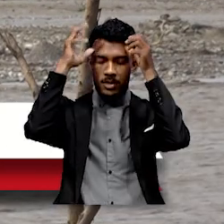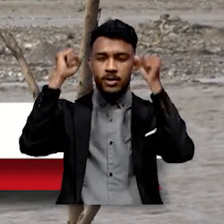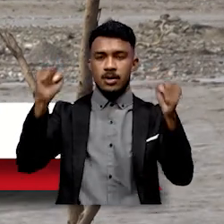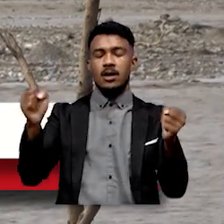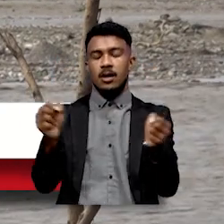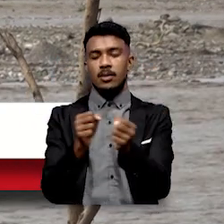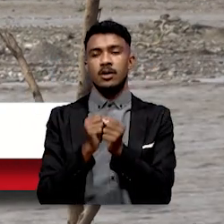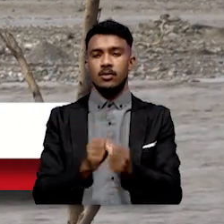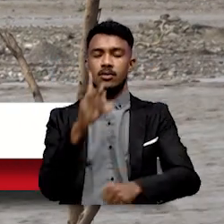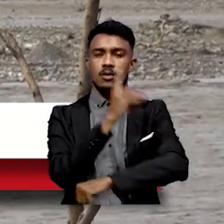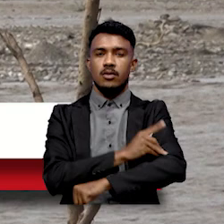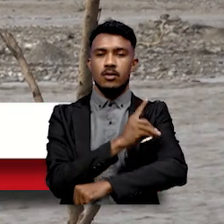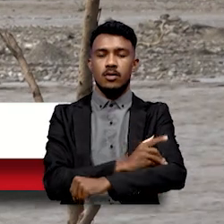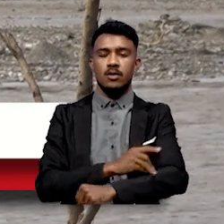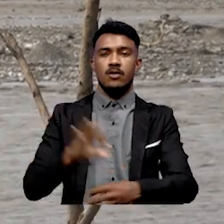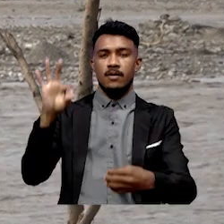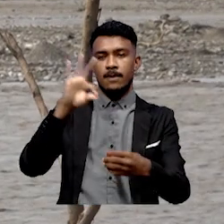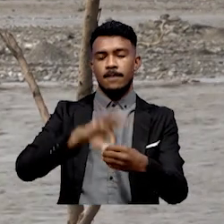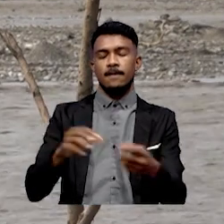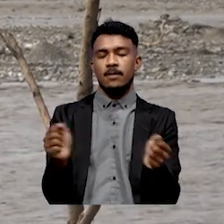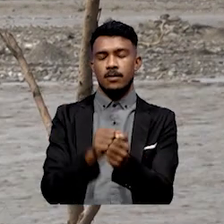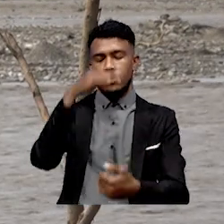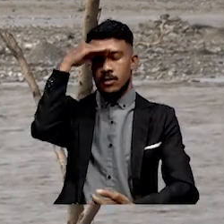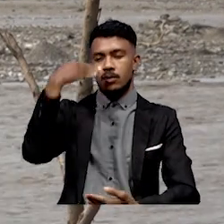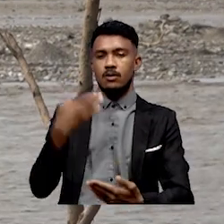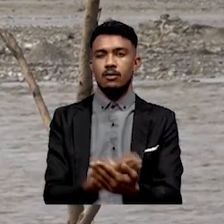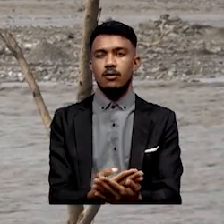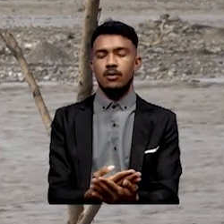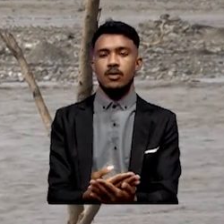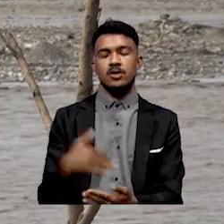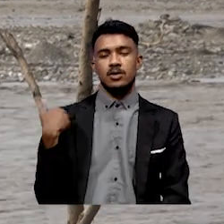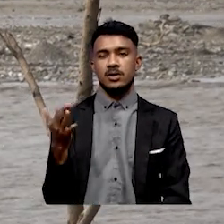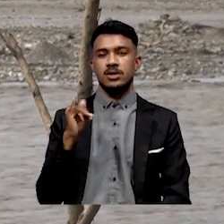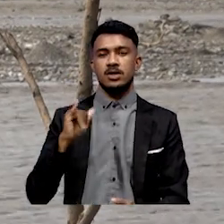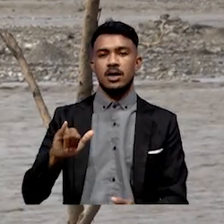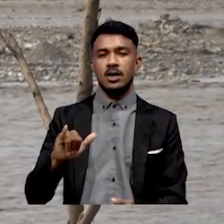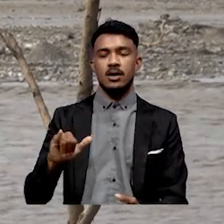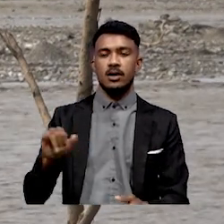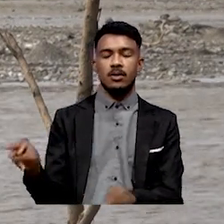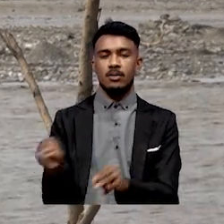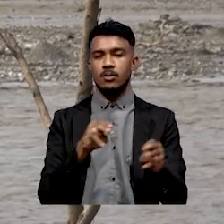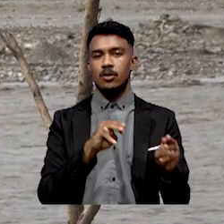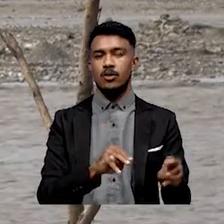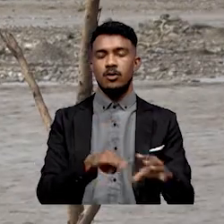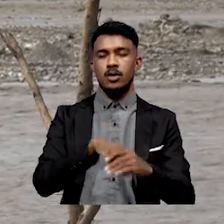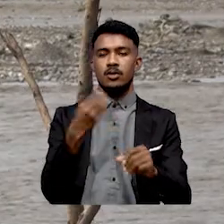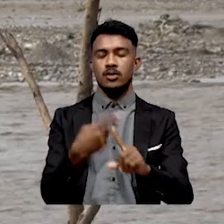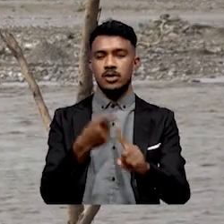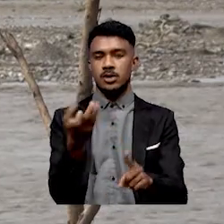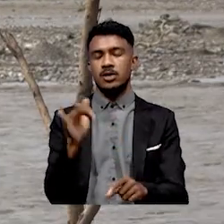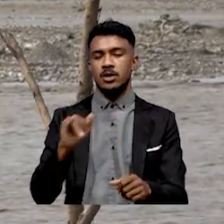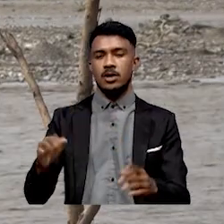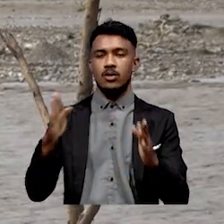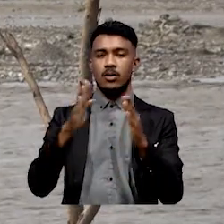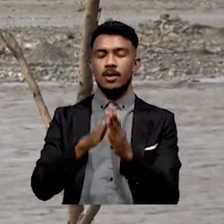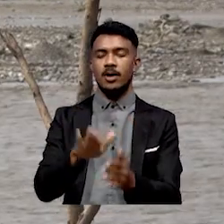lorong votante balung hosirani oang nurak sira tenki muda sai husi sirani uma hodi bahela iha Fating